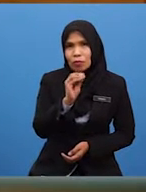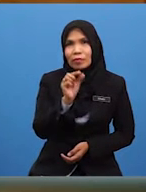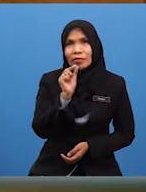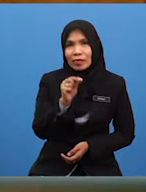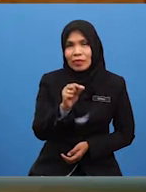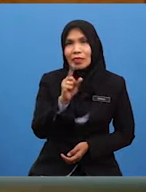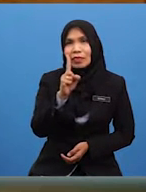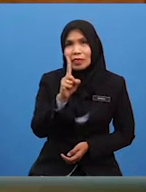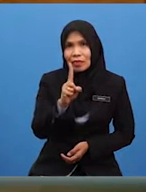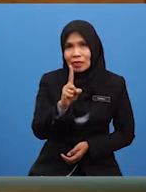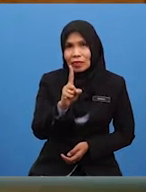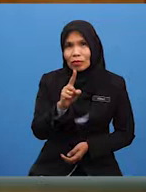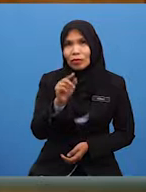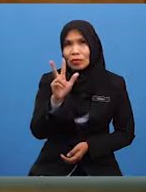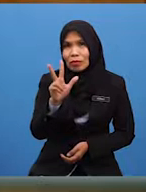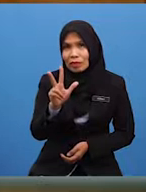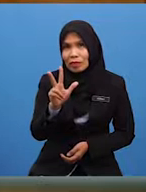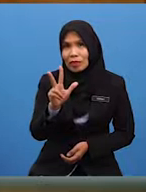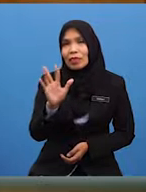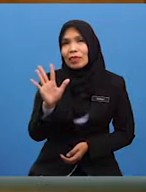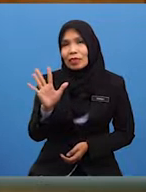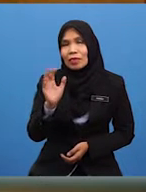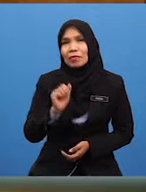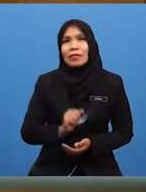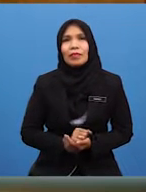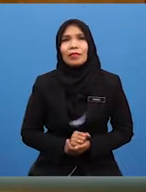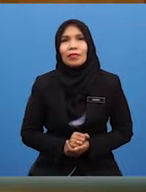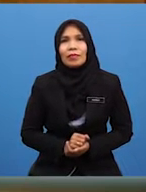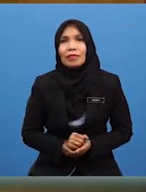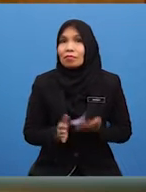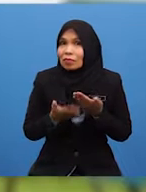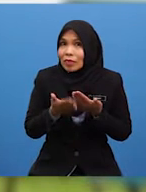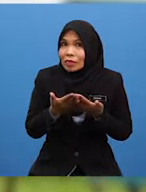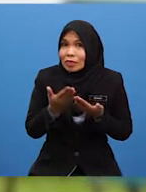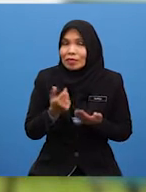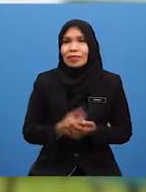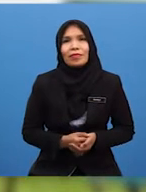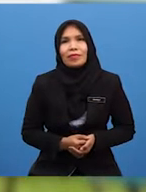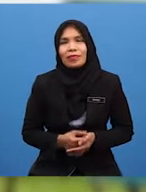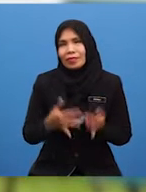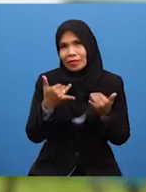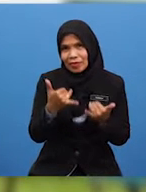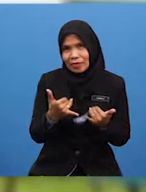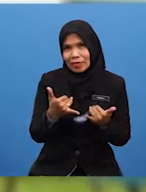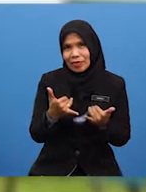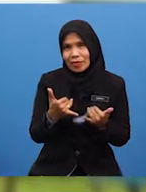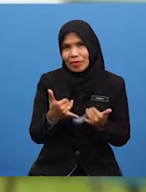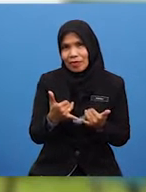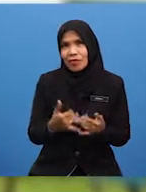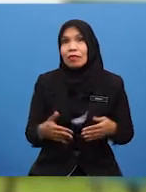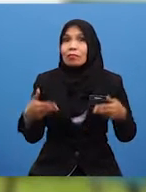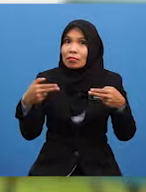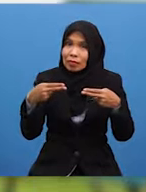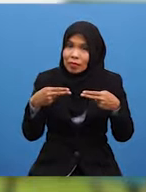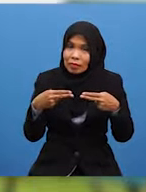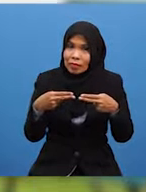titik 1, 3, 5. Mudah bukan? Sekarang kita sambung